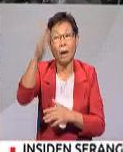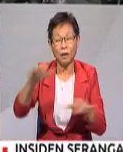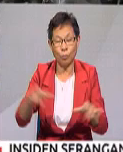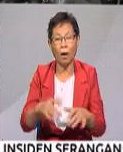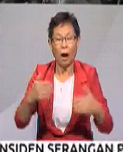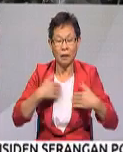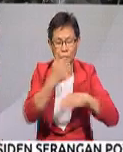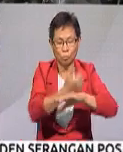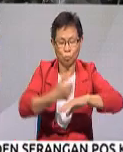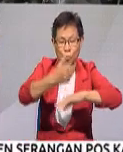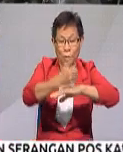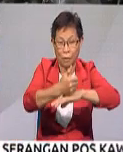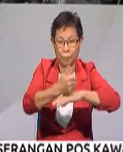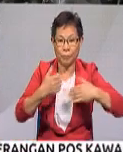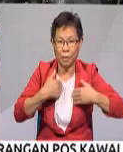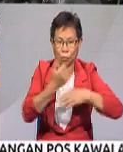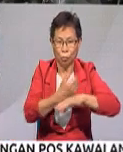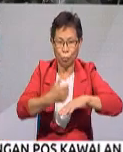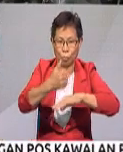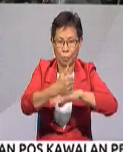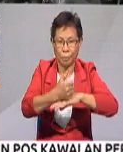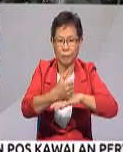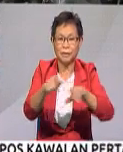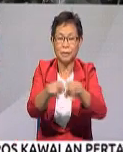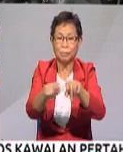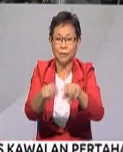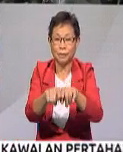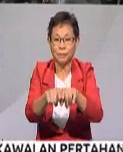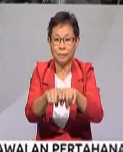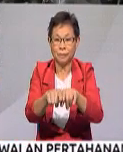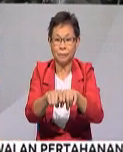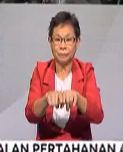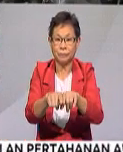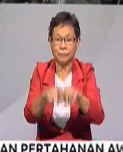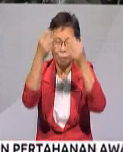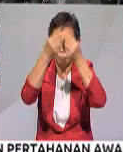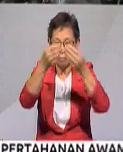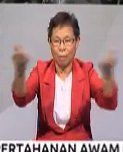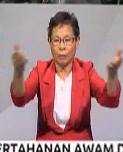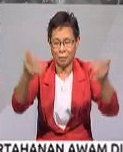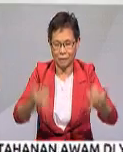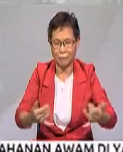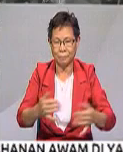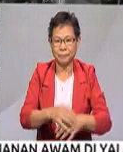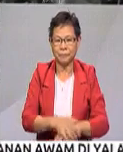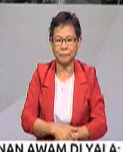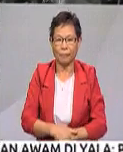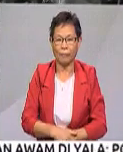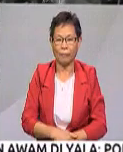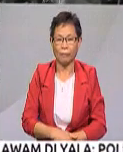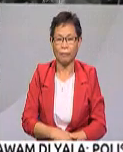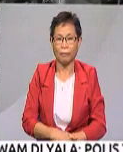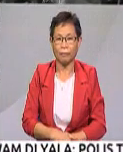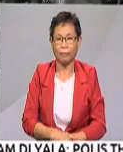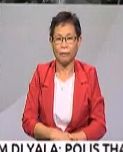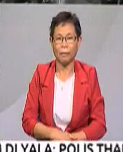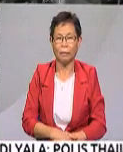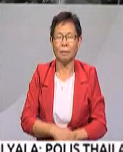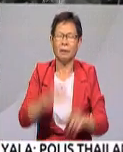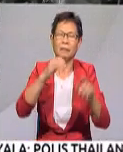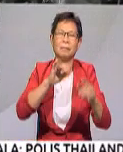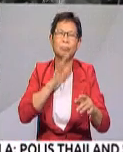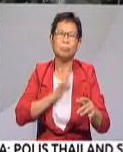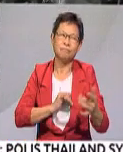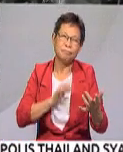ada ditubuhkan yang seperti mana yang diwawarkan sekarang ni lah macam tu. Nak mengatakan 100% tu